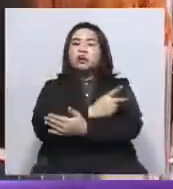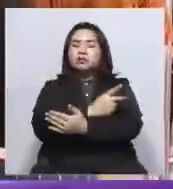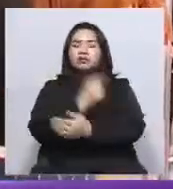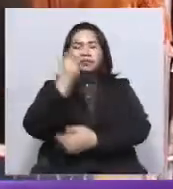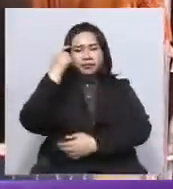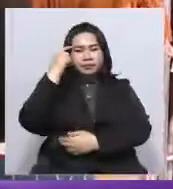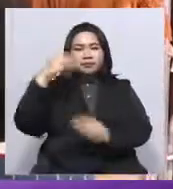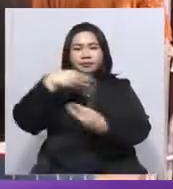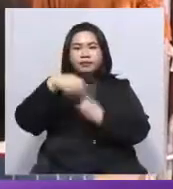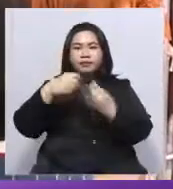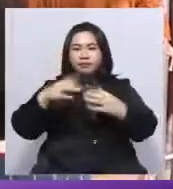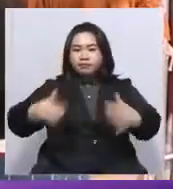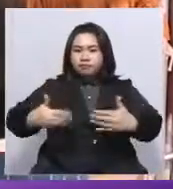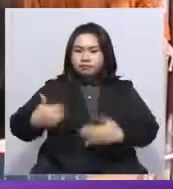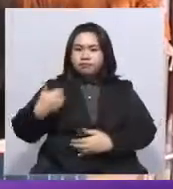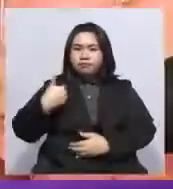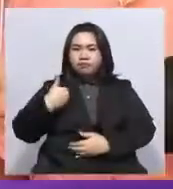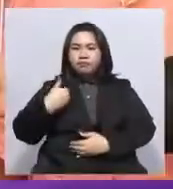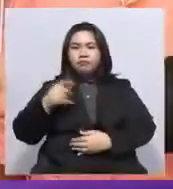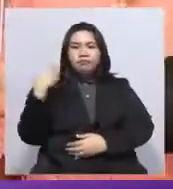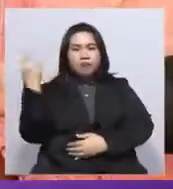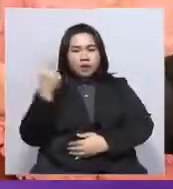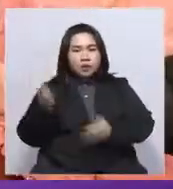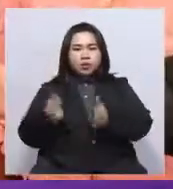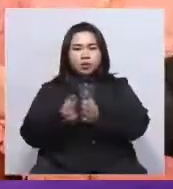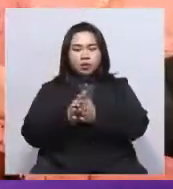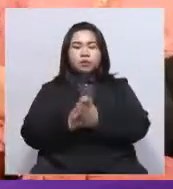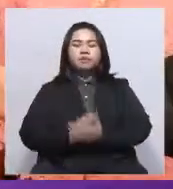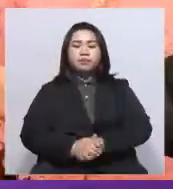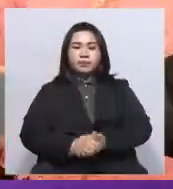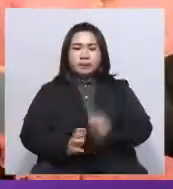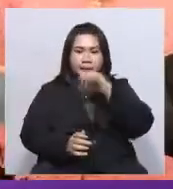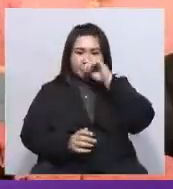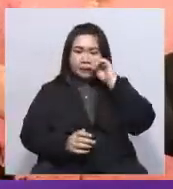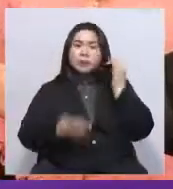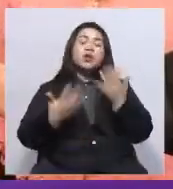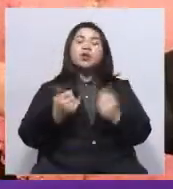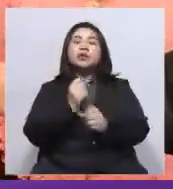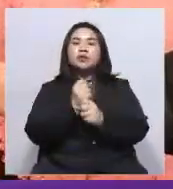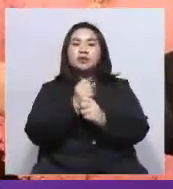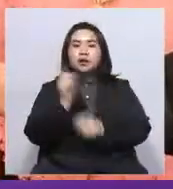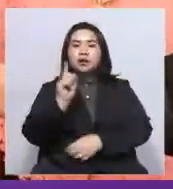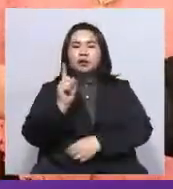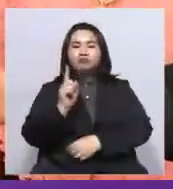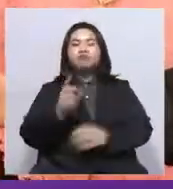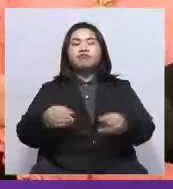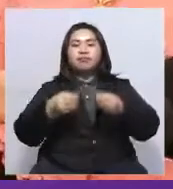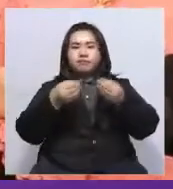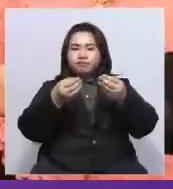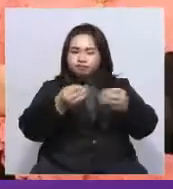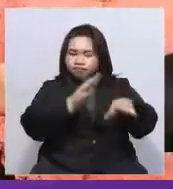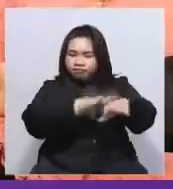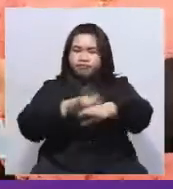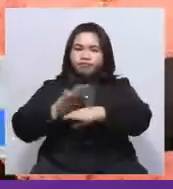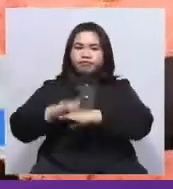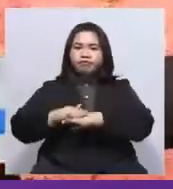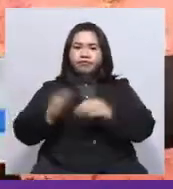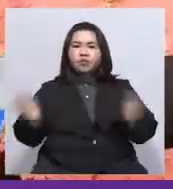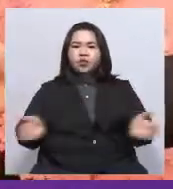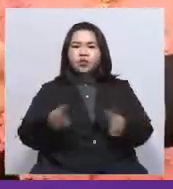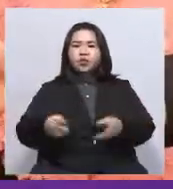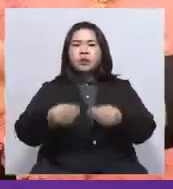ตุ้นเศรษฐกิจฐานรากควบคู่ไปกับการท่องเที่ยว จุดที่เรามาทำในการภูมิภาคเนี่ยเพื่อเป็นการกระตุ้นเป็นการส่งเสริมนะครับ